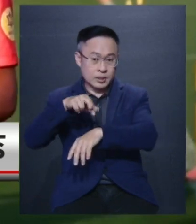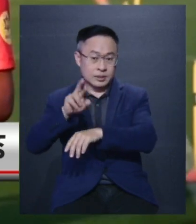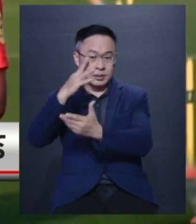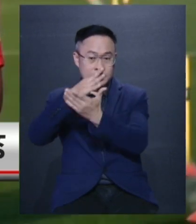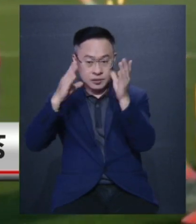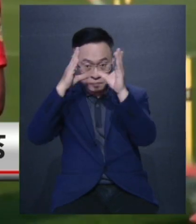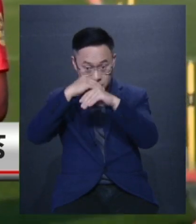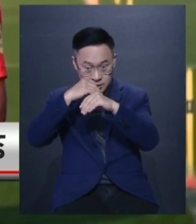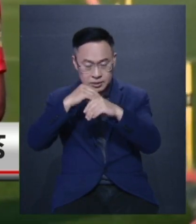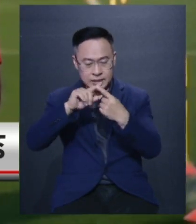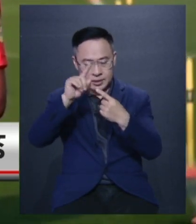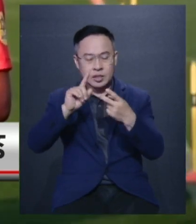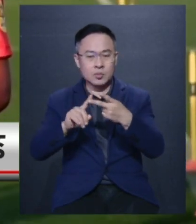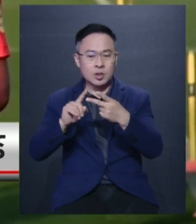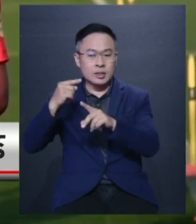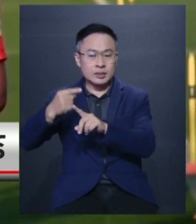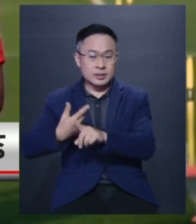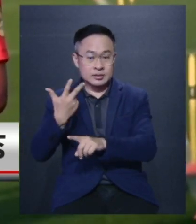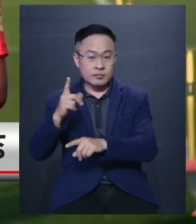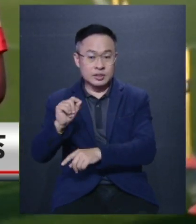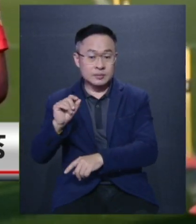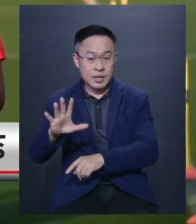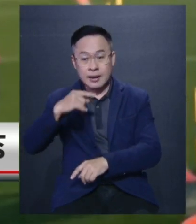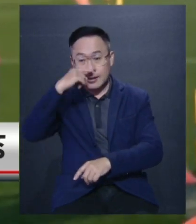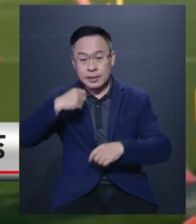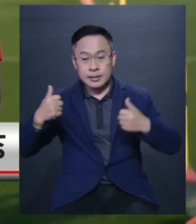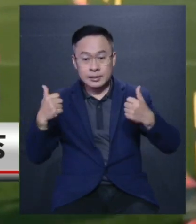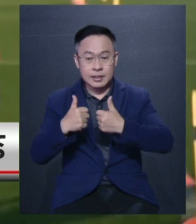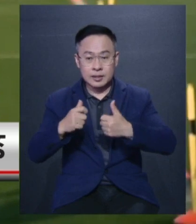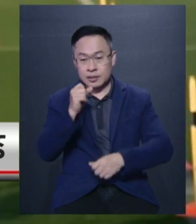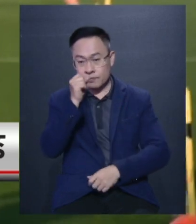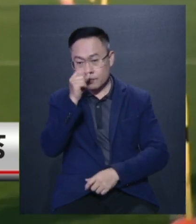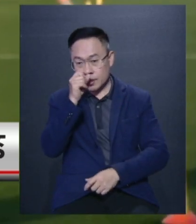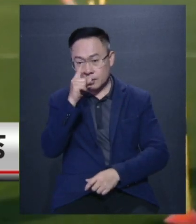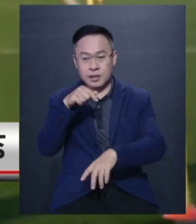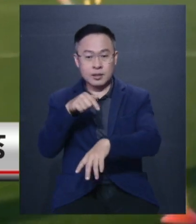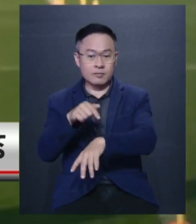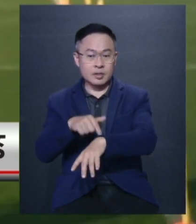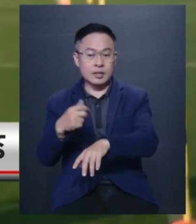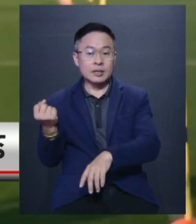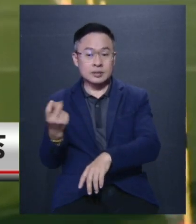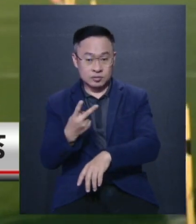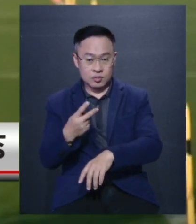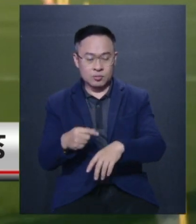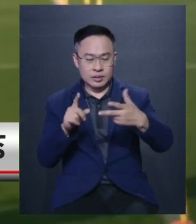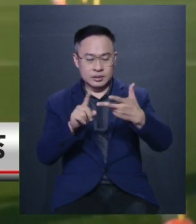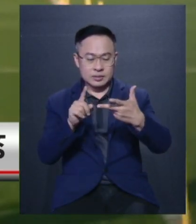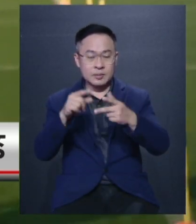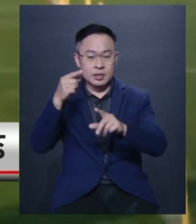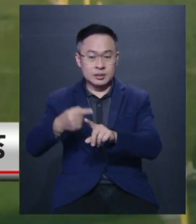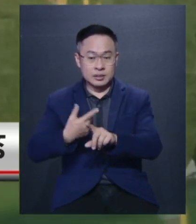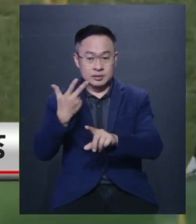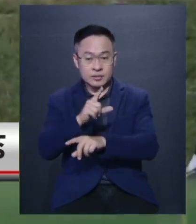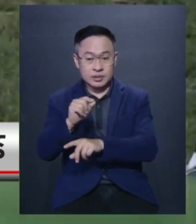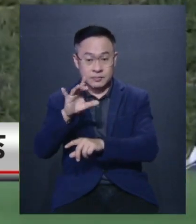นะคะส่วนวันที่ 25มีนาคมค่ะกาตาร์จะพบกับไทยในช่วงเวลาตี 2และในวันที่ 28มีนาคมนี้